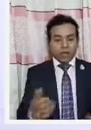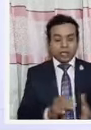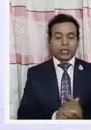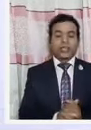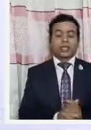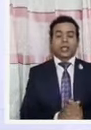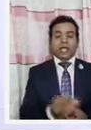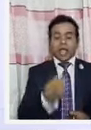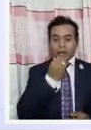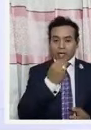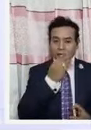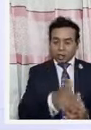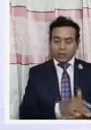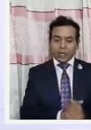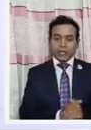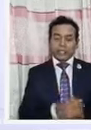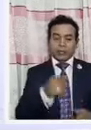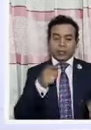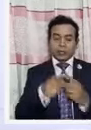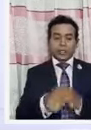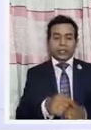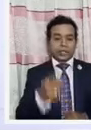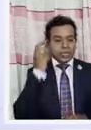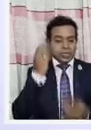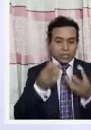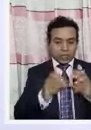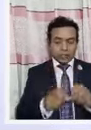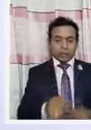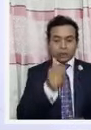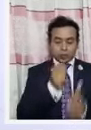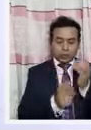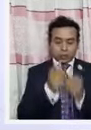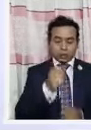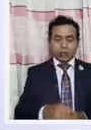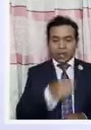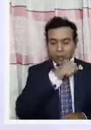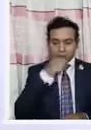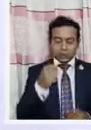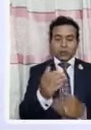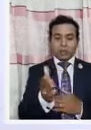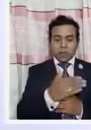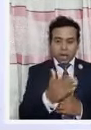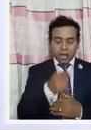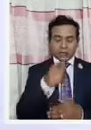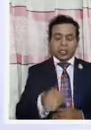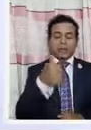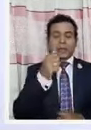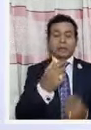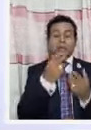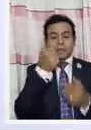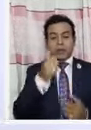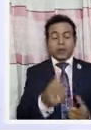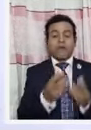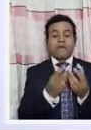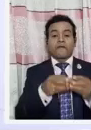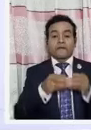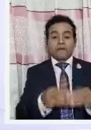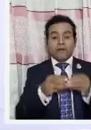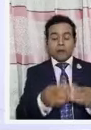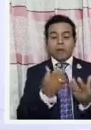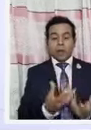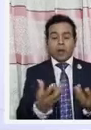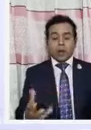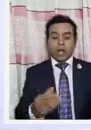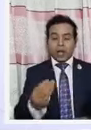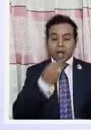खाबार पुष्टि समृद्ध खाबार बोलते जेखने सबगुलो भिटामिन थाके सेई सब खाबार आमादेर ग्रहण करते हबे एबं तार साथे आशजातीय